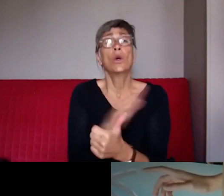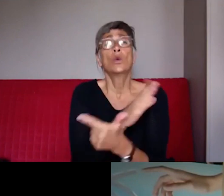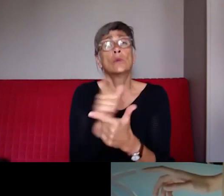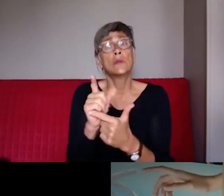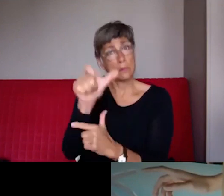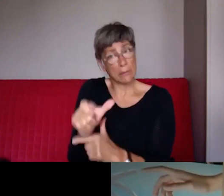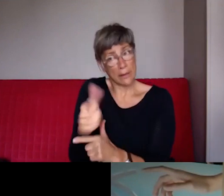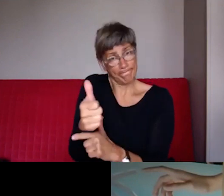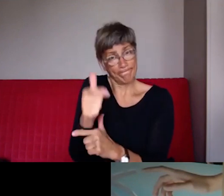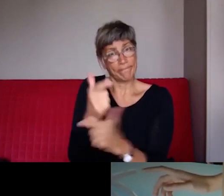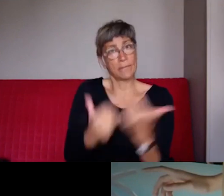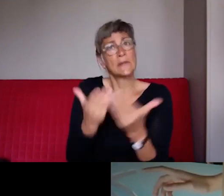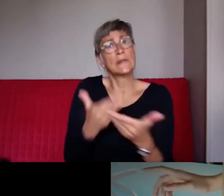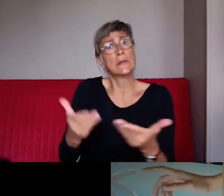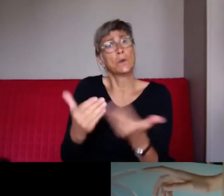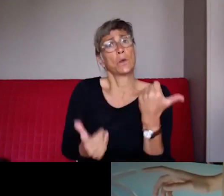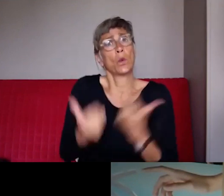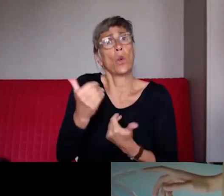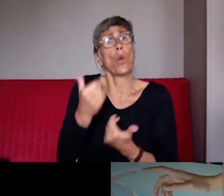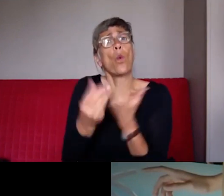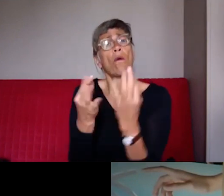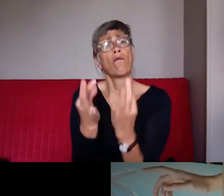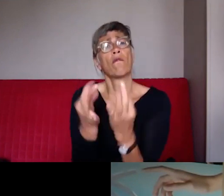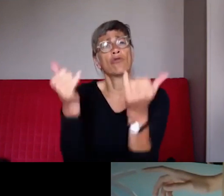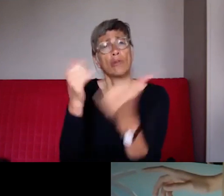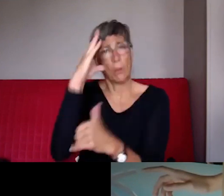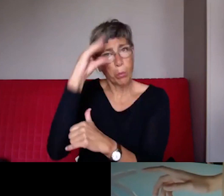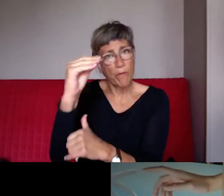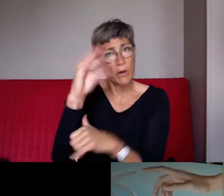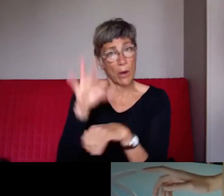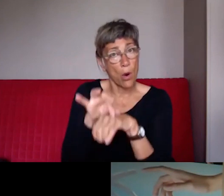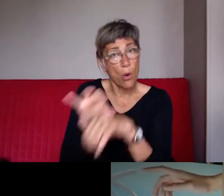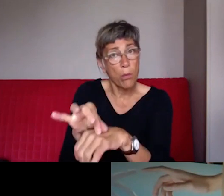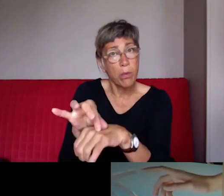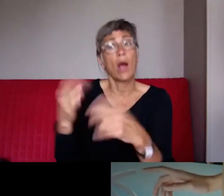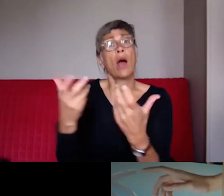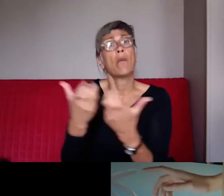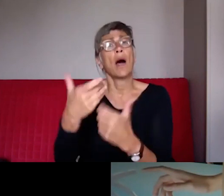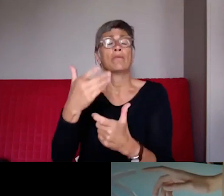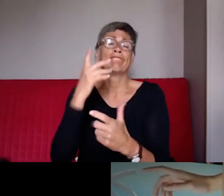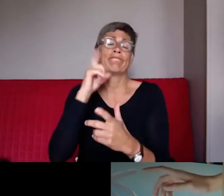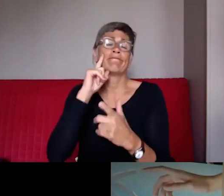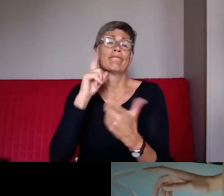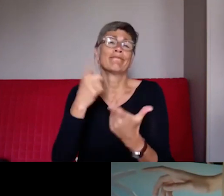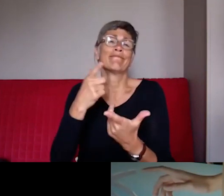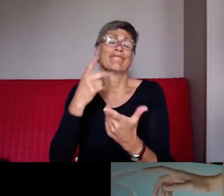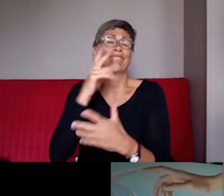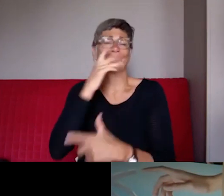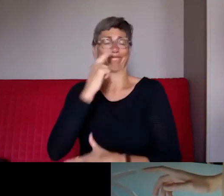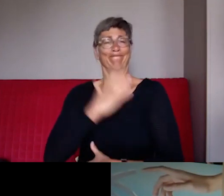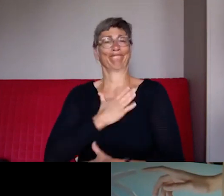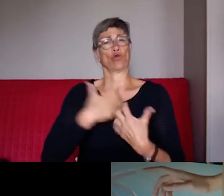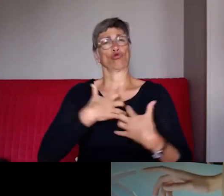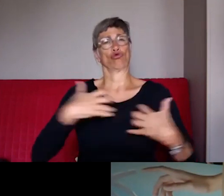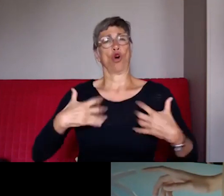de handicap ou de fragilité professionnelle par le biais de l'éthologie, qui est la science du comportement.